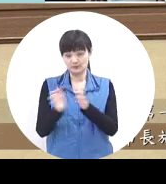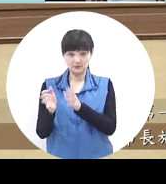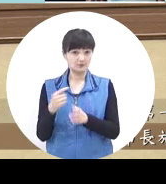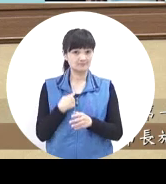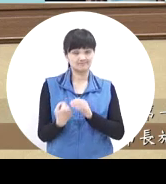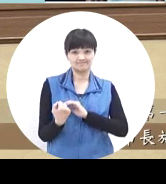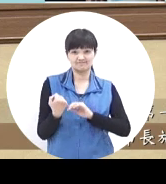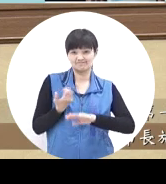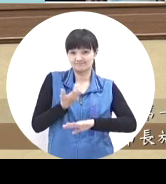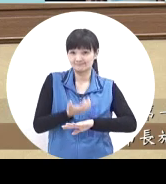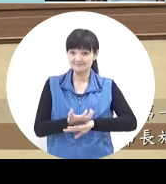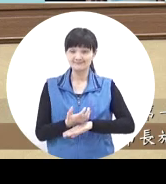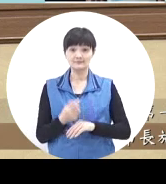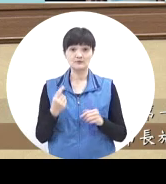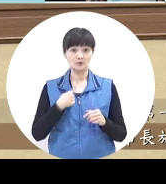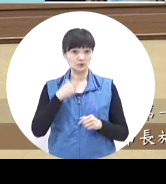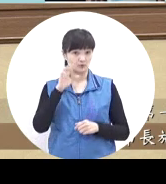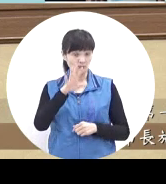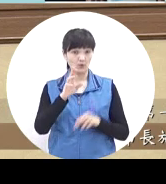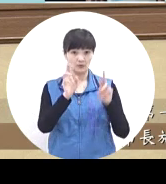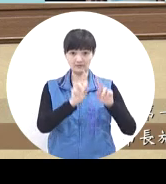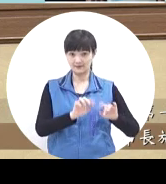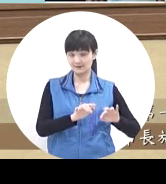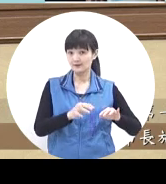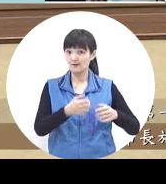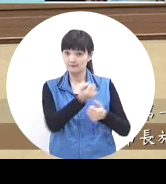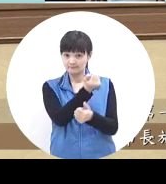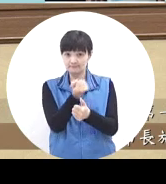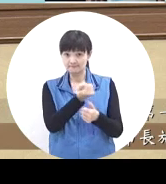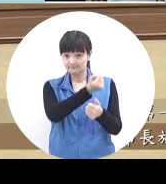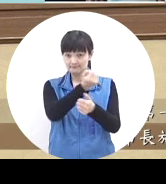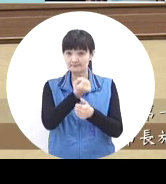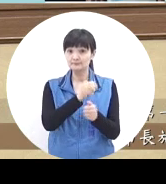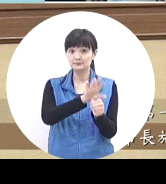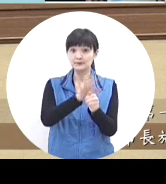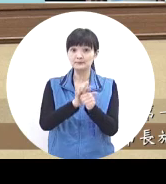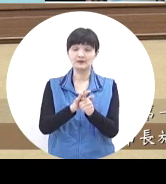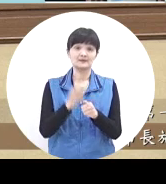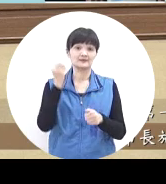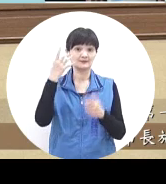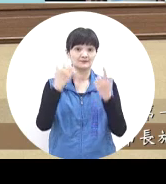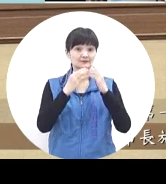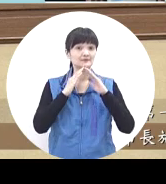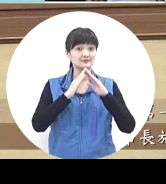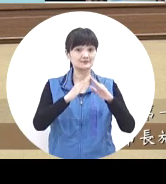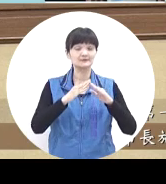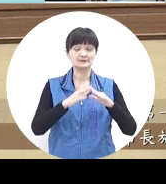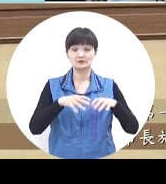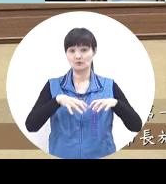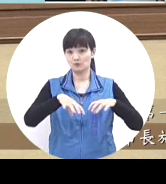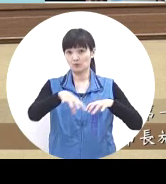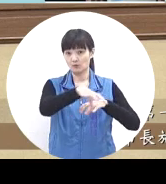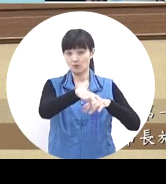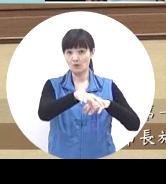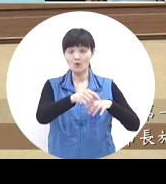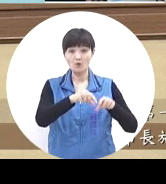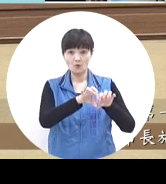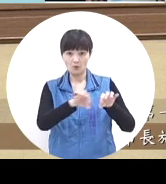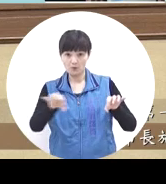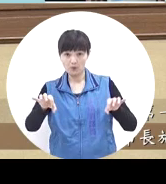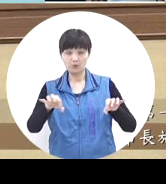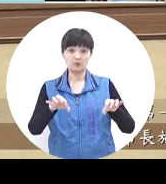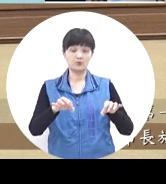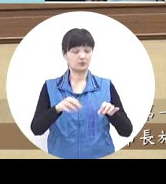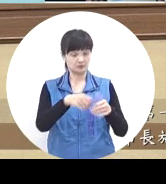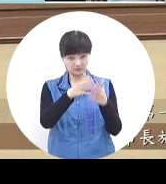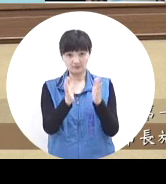IRO 新北市的智慧道路管理中心，有效管理新北市的境内管线，所以光这段